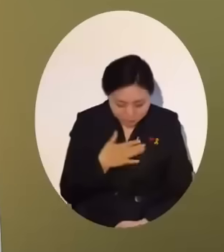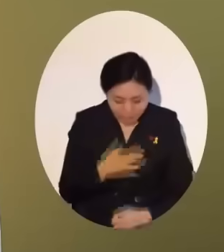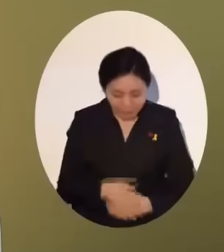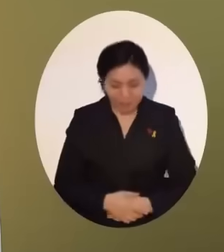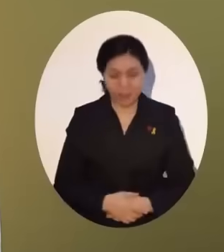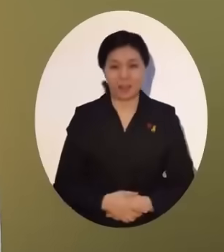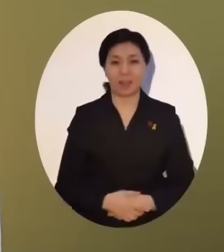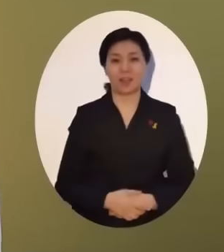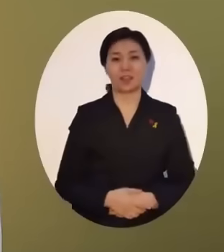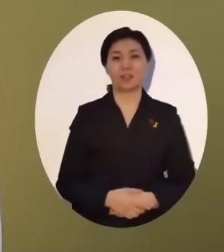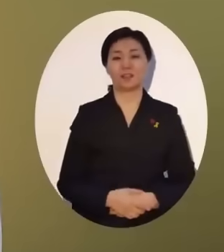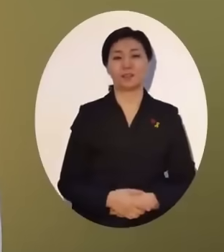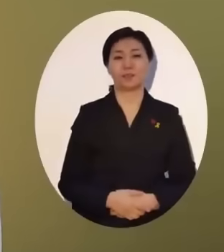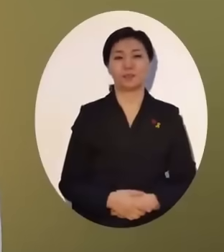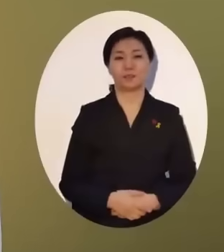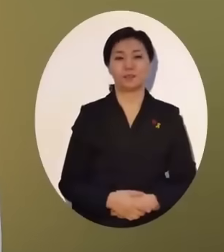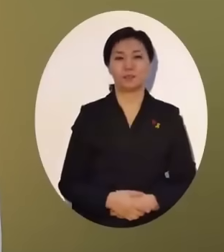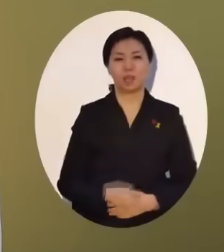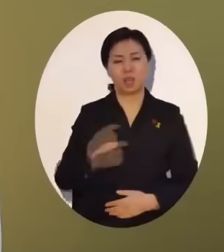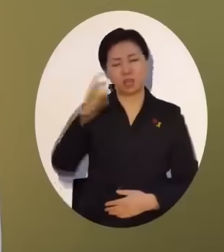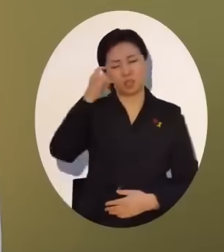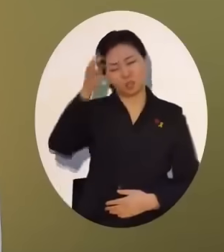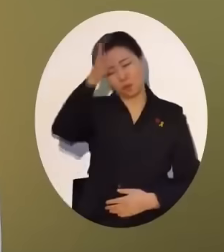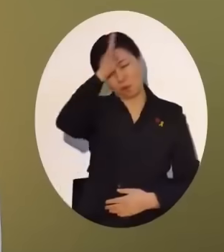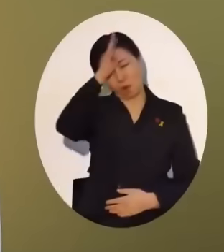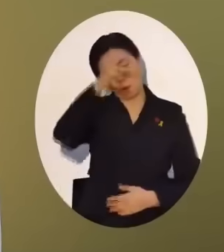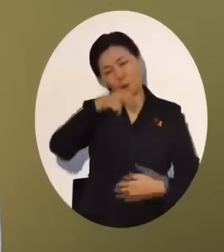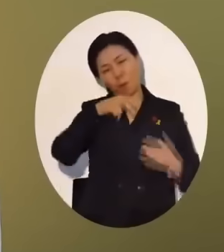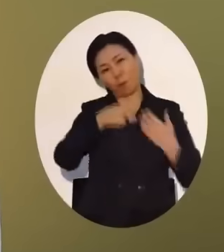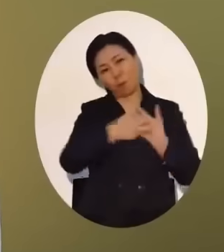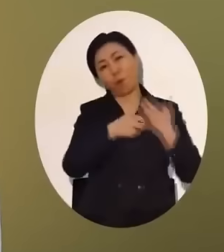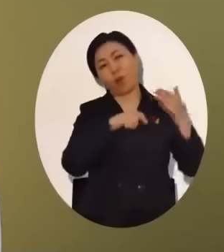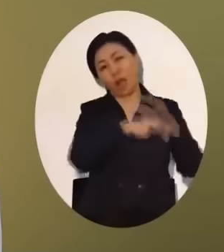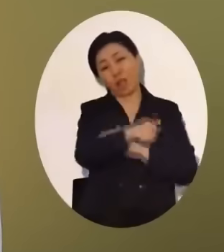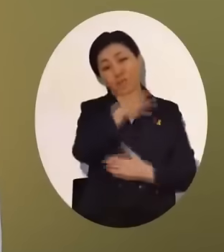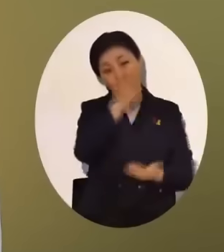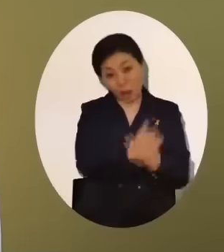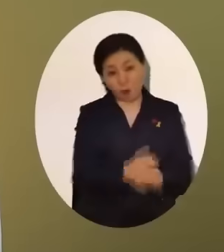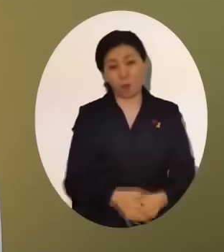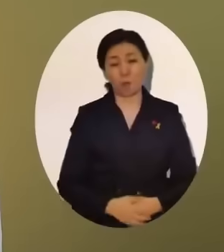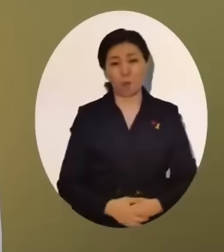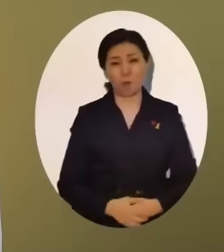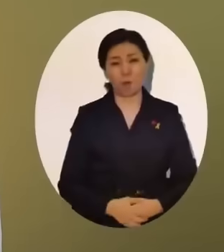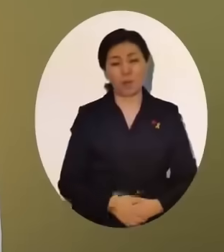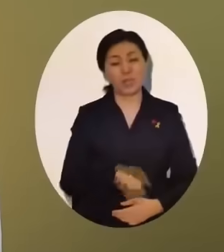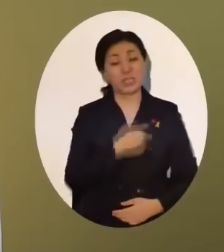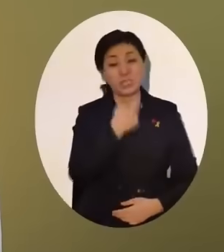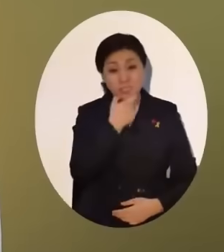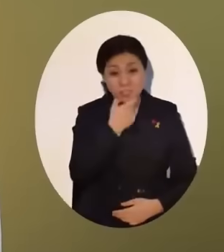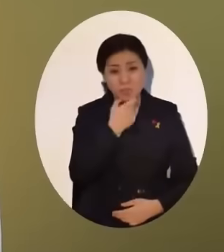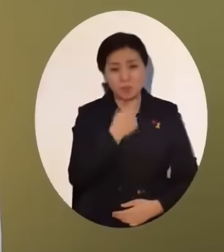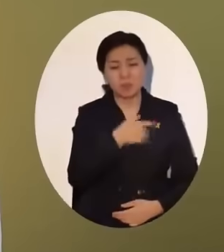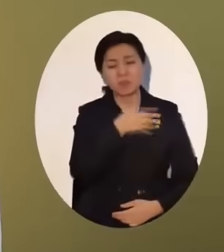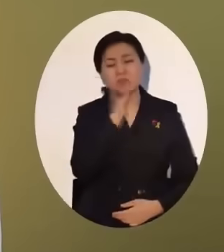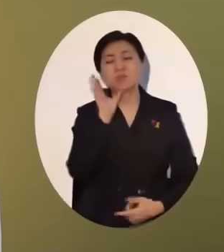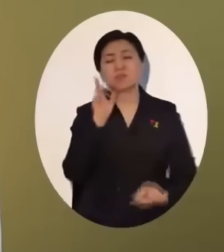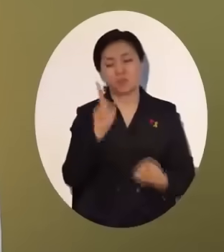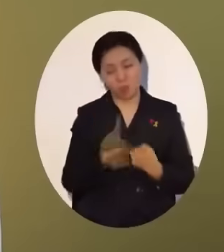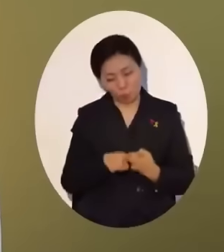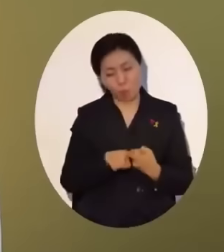알겠습니다. 예, 그러니까 정신병원에 가지 말고 안 가려면 그냥 늙으면 늙은 게